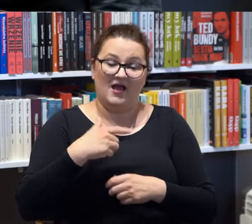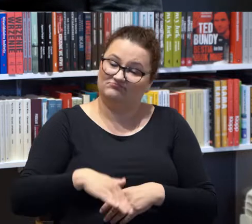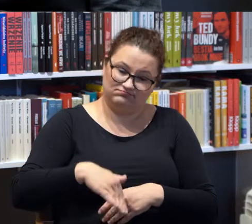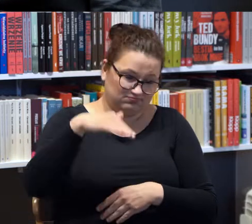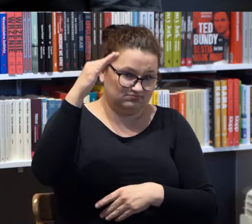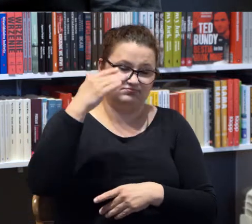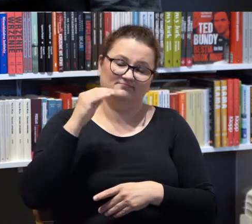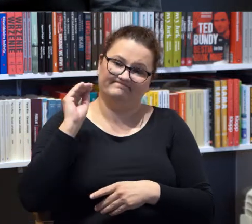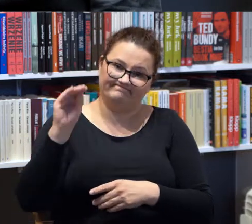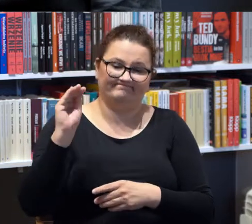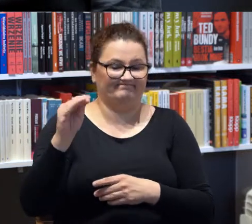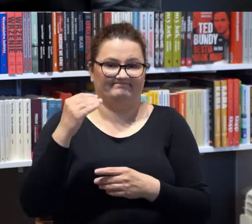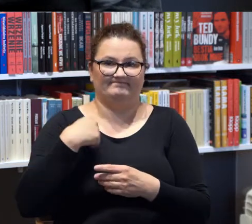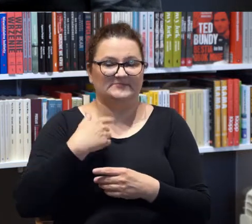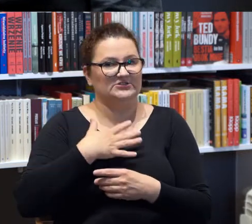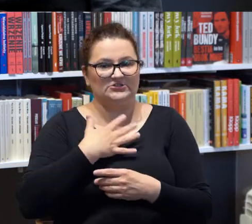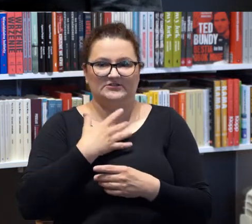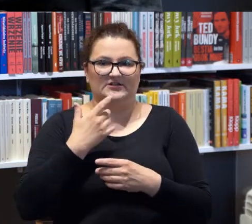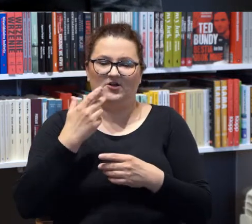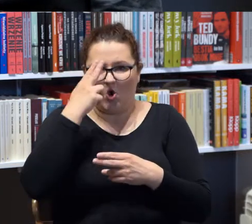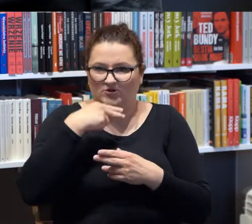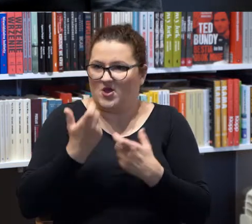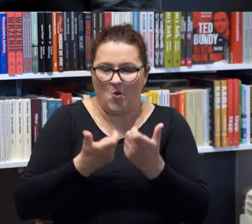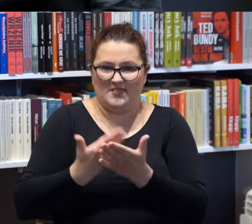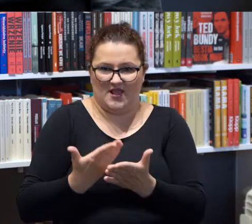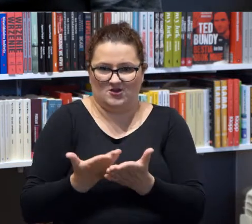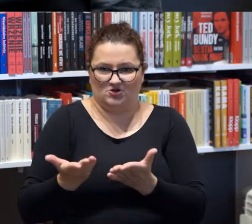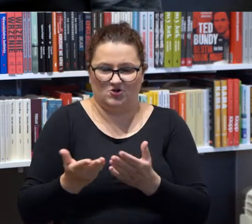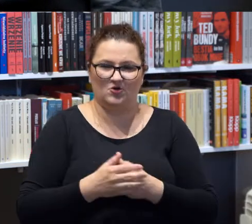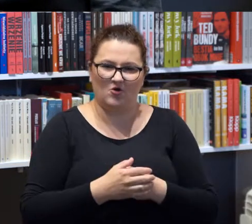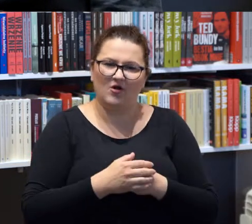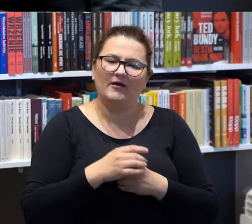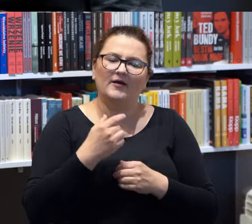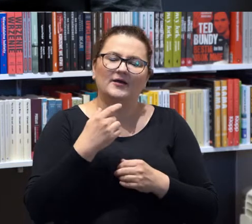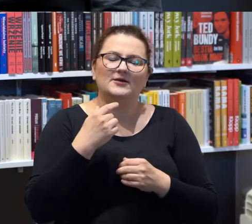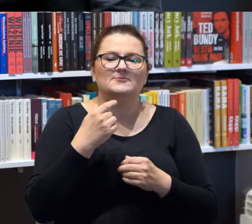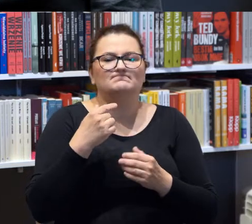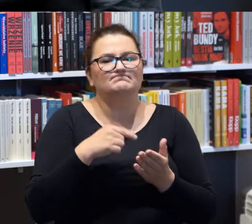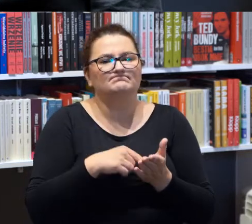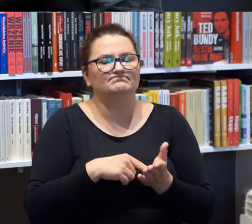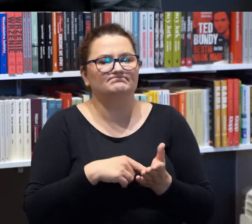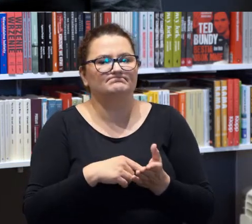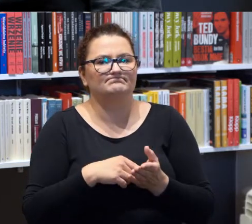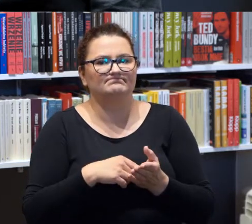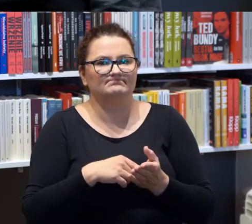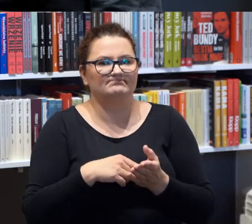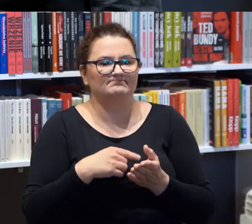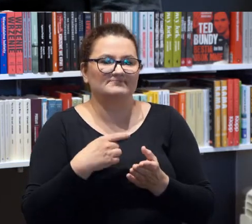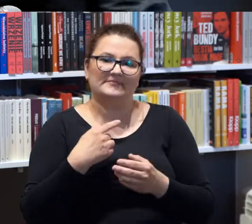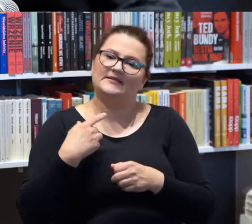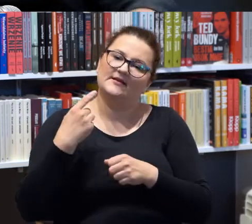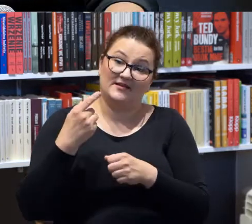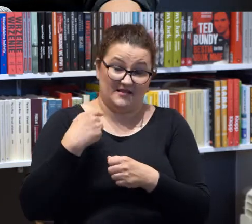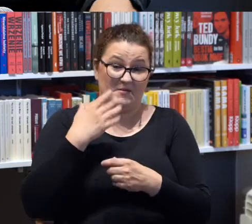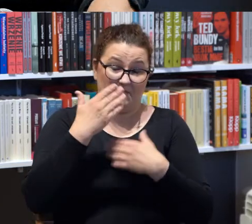potem zdałam sobie nagle sprawę z tego, że być może to wcale nie jest takie proste, że być może to nie jest taka świadoma, no powiedziałabym, wykalkulowana decyzja i